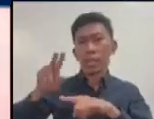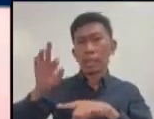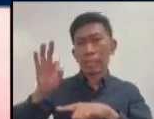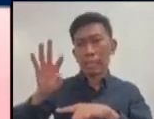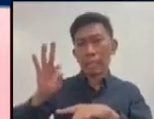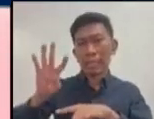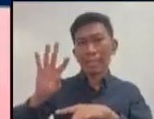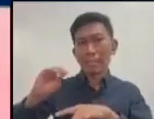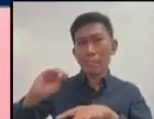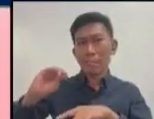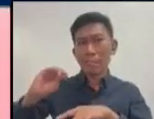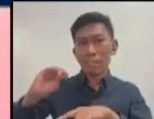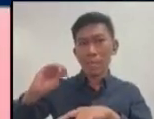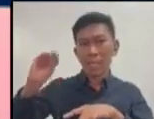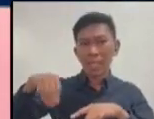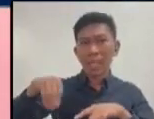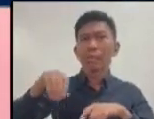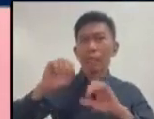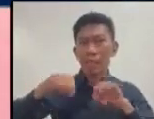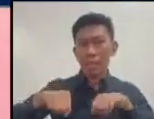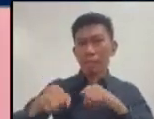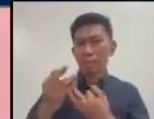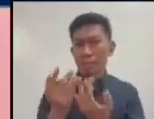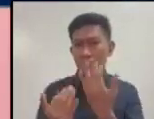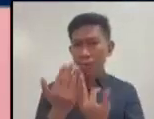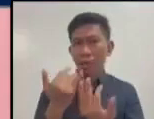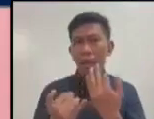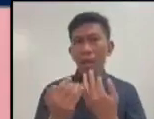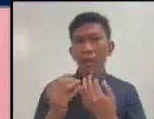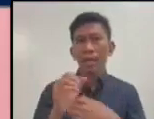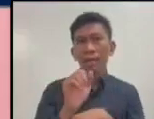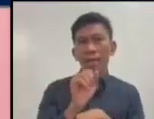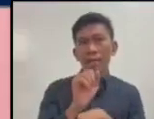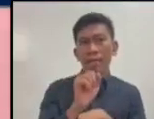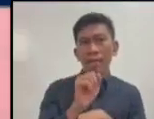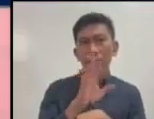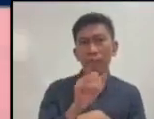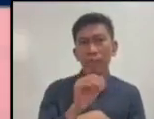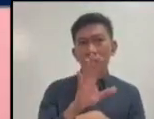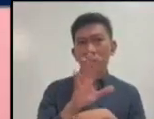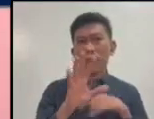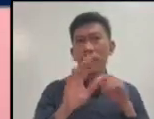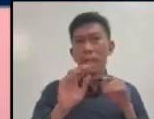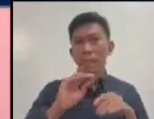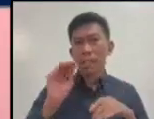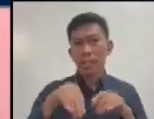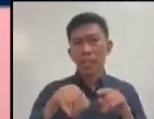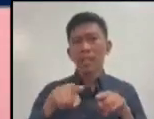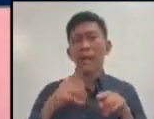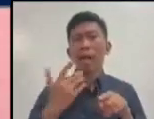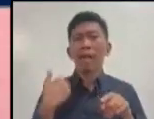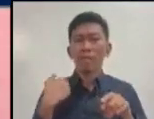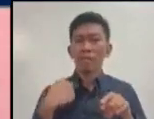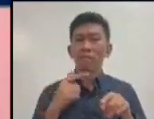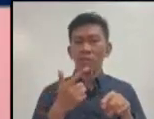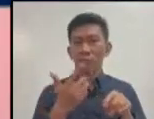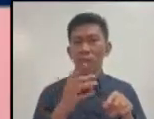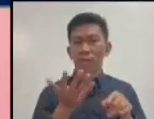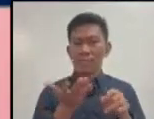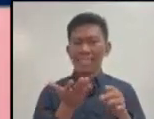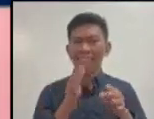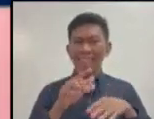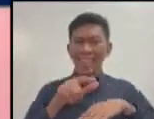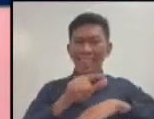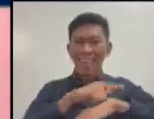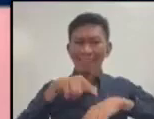nasusunog at sinusunog. 50% lang talaga yung napupunta doon sa landfill. At talagang ito pang isa pang problema natin. Sabi